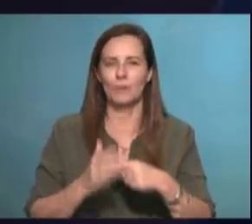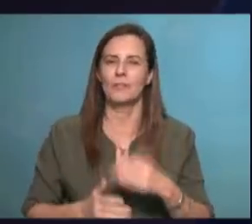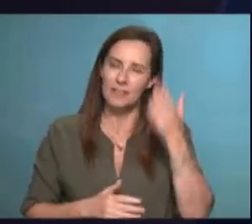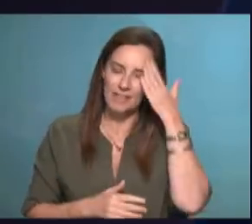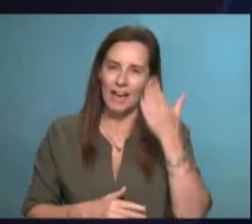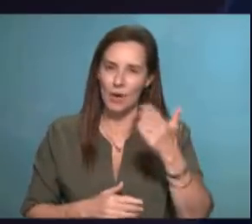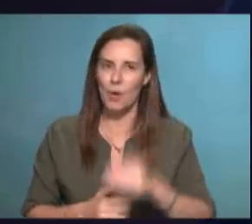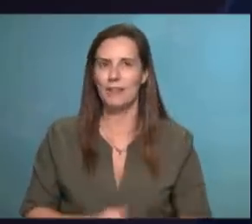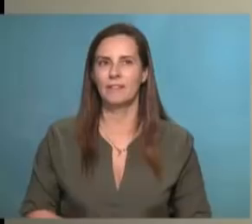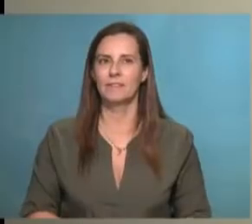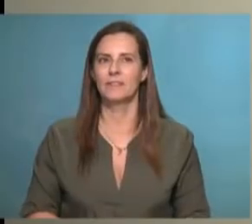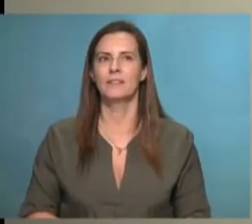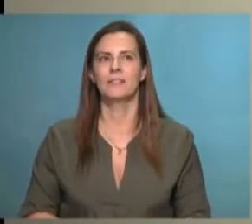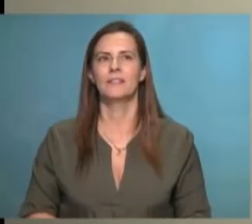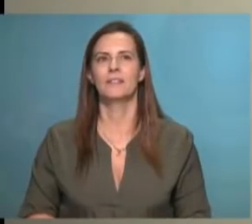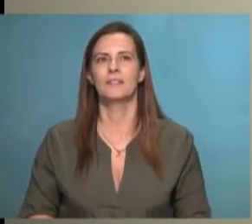את